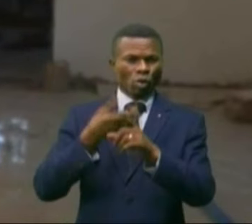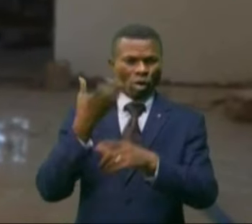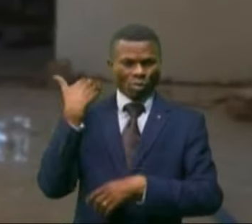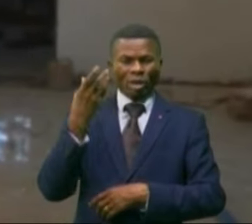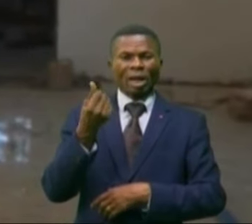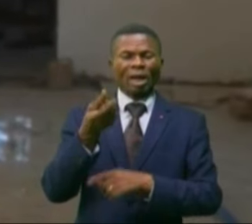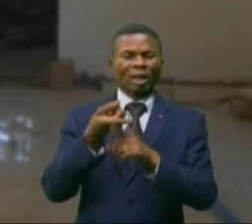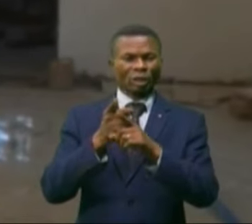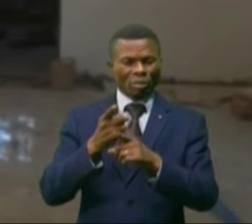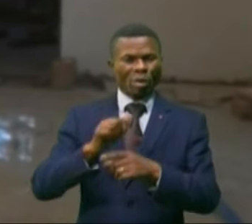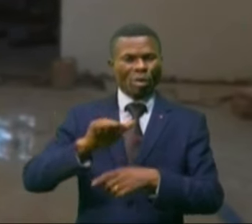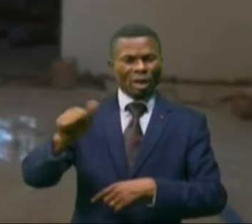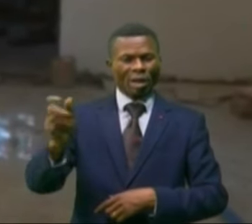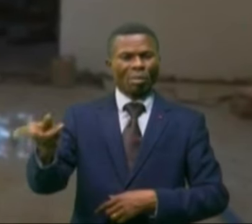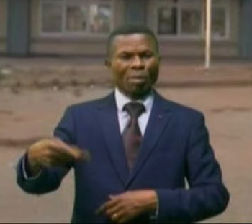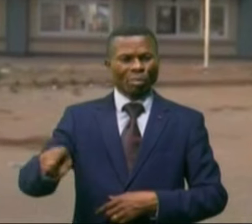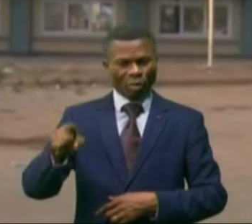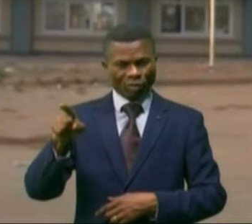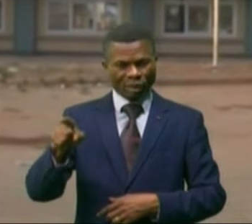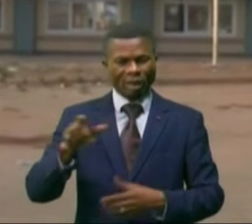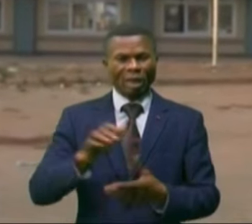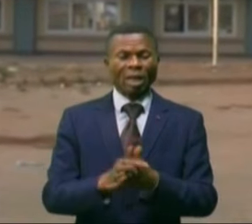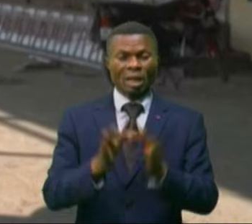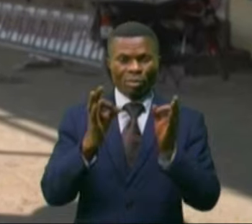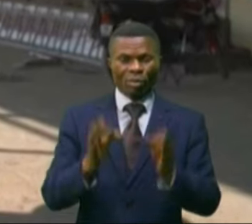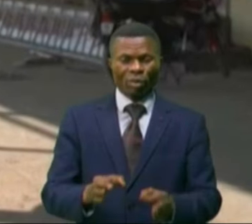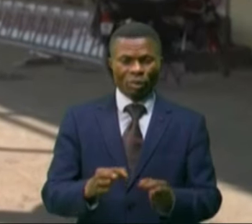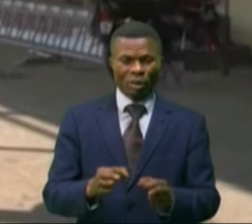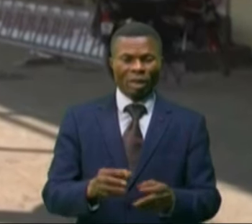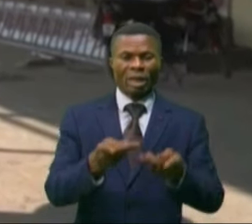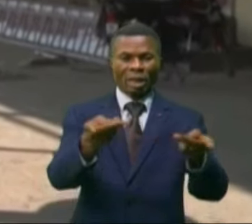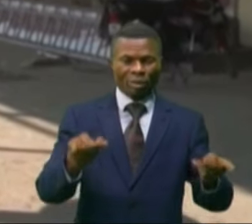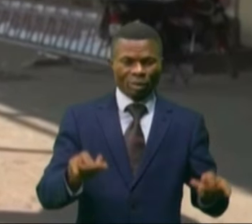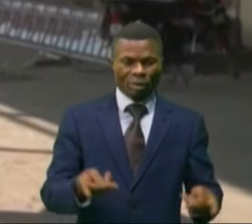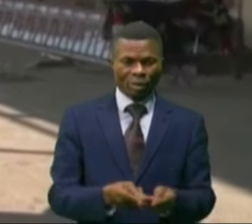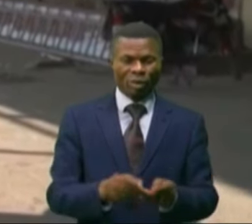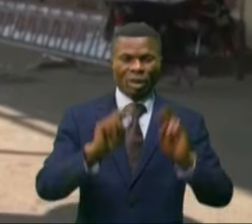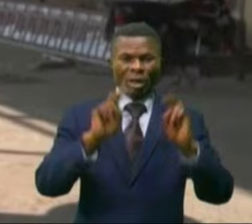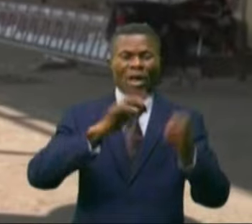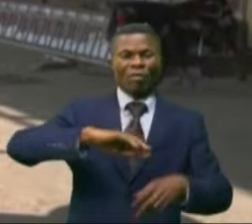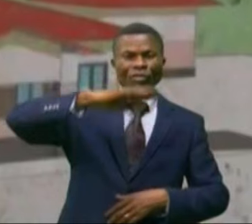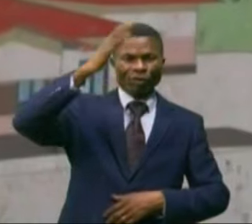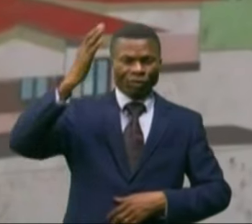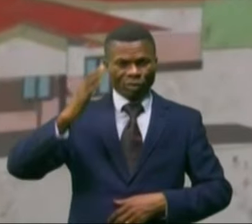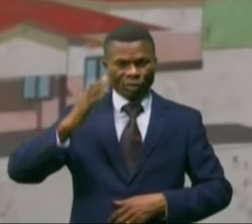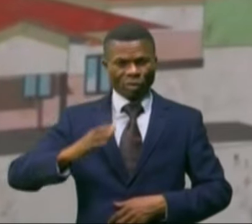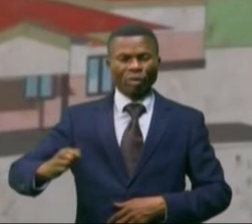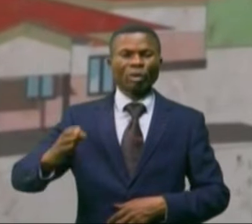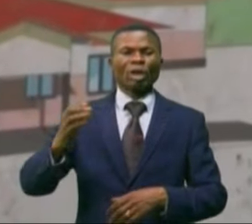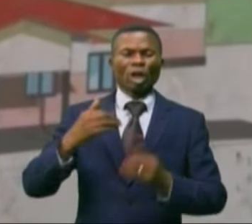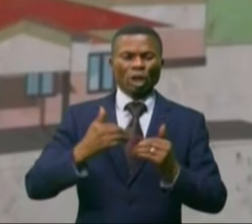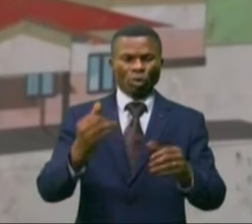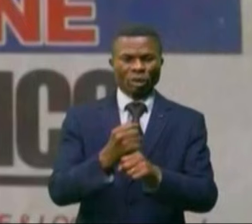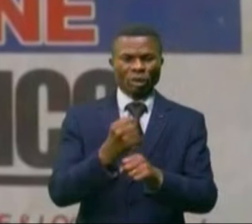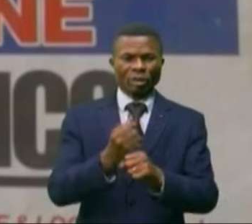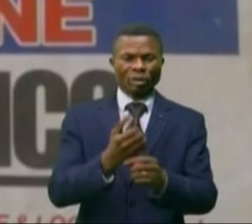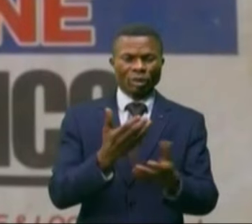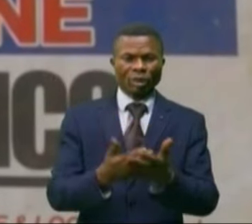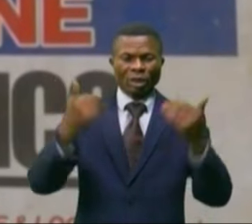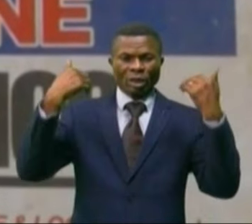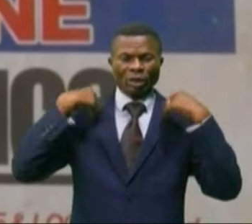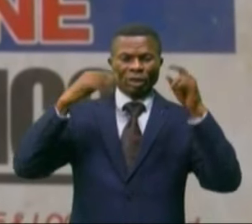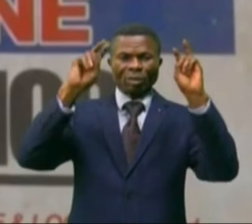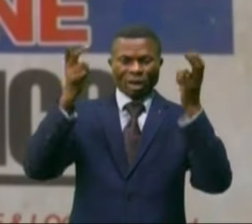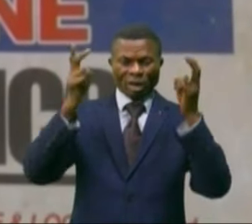financement propre de la mairie de Likasi. Tandis que le bassin de la ville montagneuse subit. De ce point de vue, le maire Henri